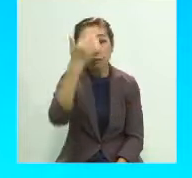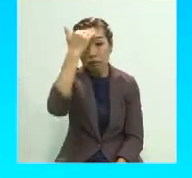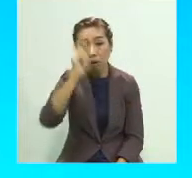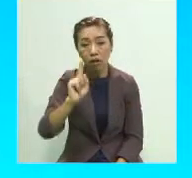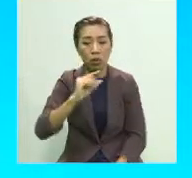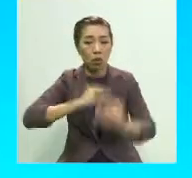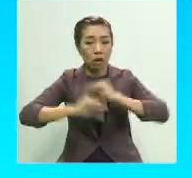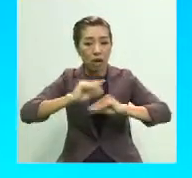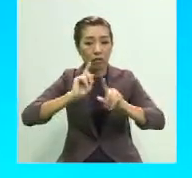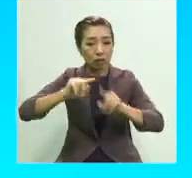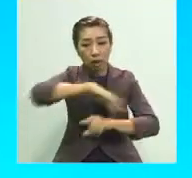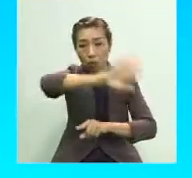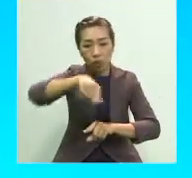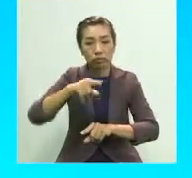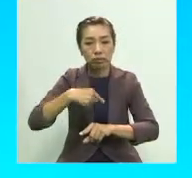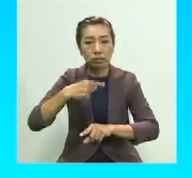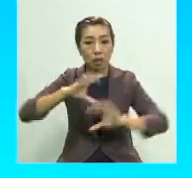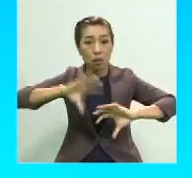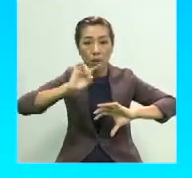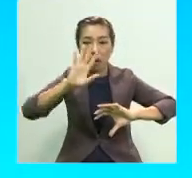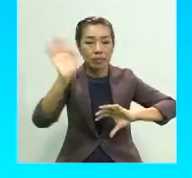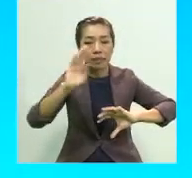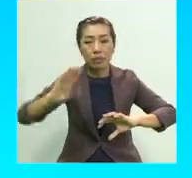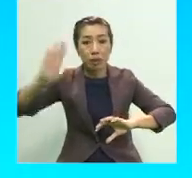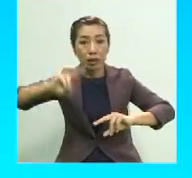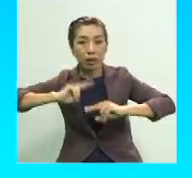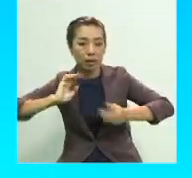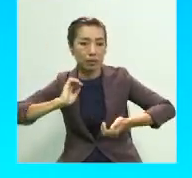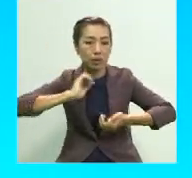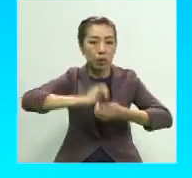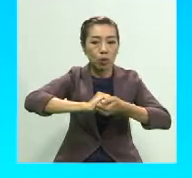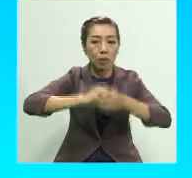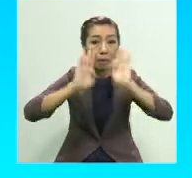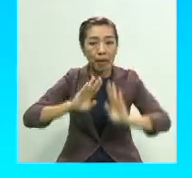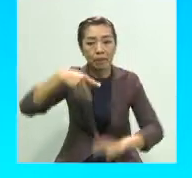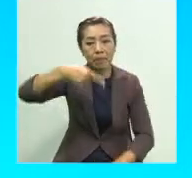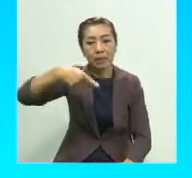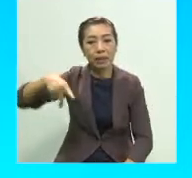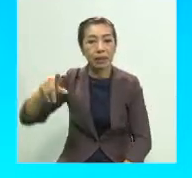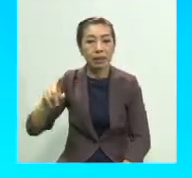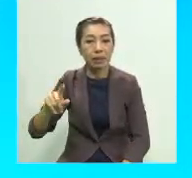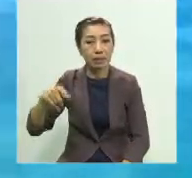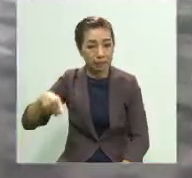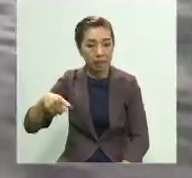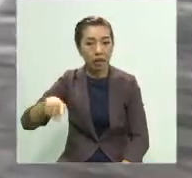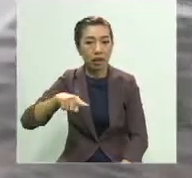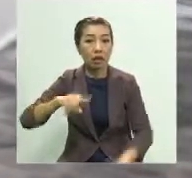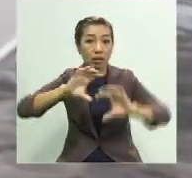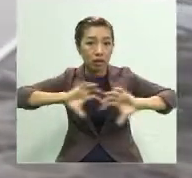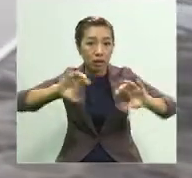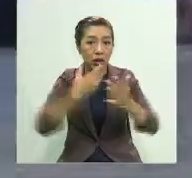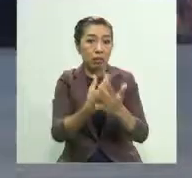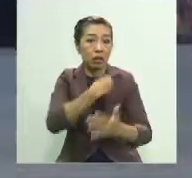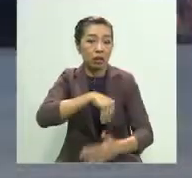ทั้งโครงการทั้งหมดเนี่ยจะให้เอกชนเข้ามาร่วมลงทุนแบบ PPP นะคะผลตอบแทนทางการเงินของภาครัฐเนี่ยประมา